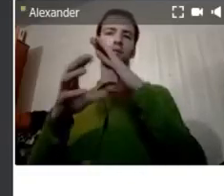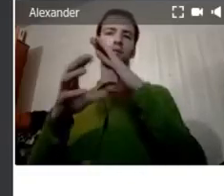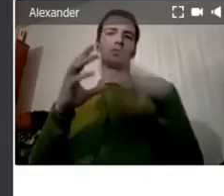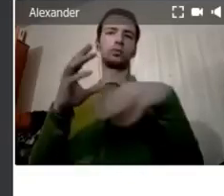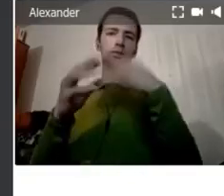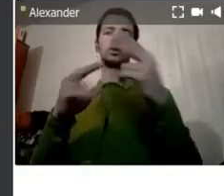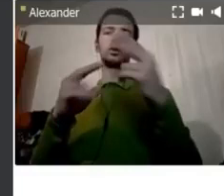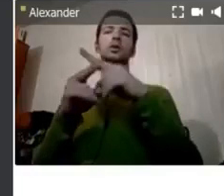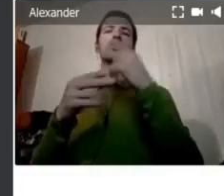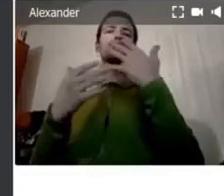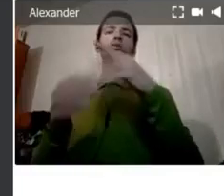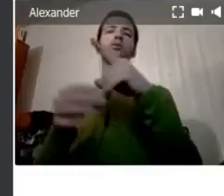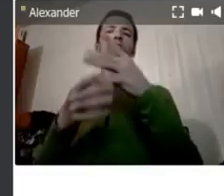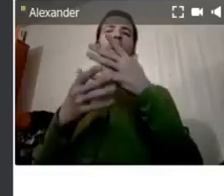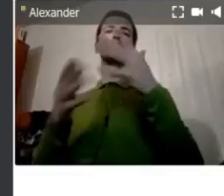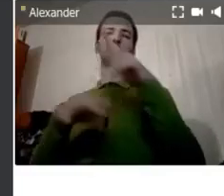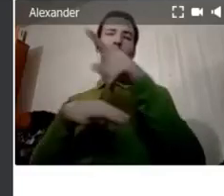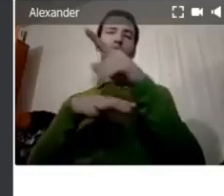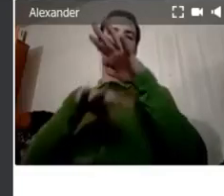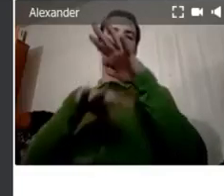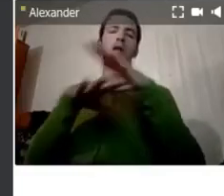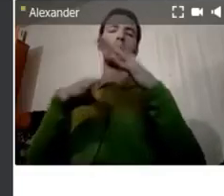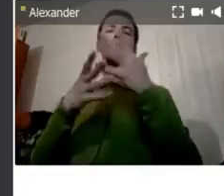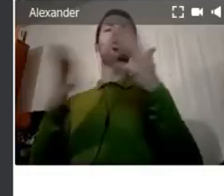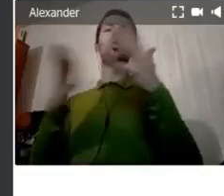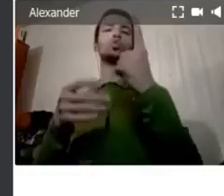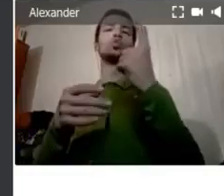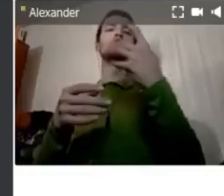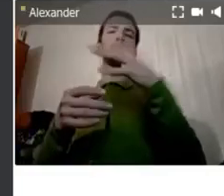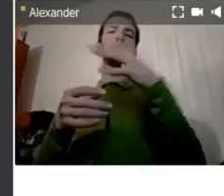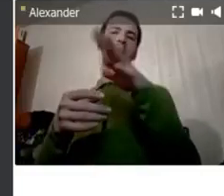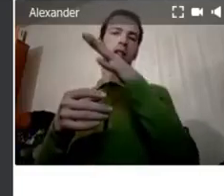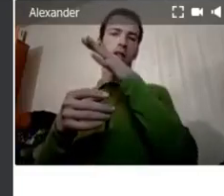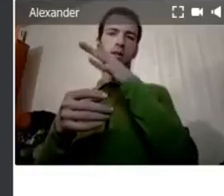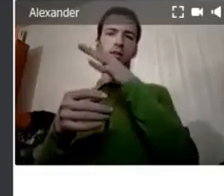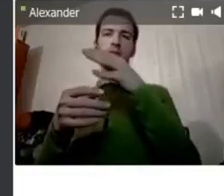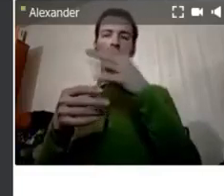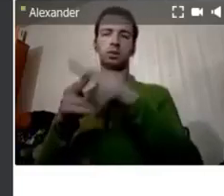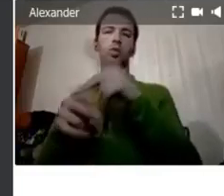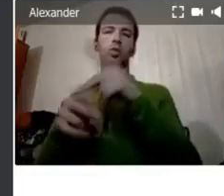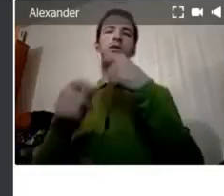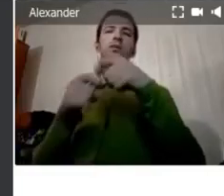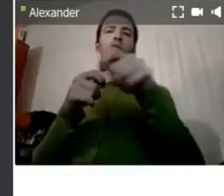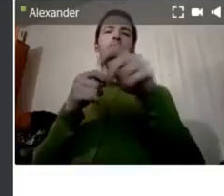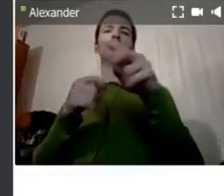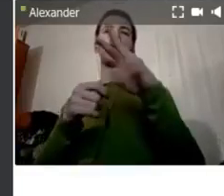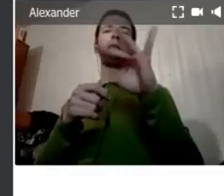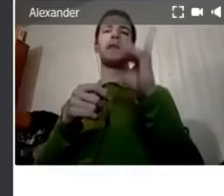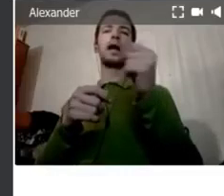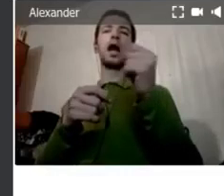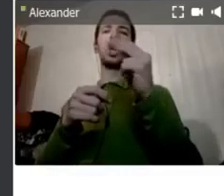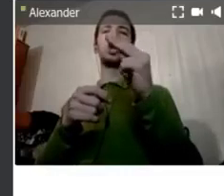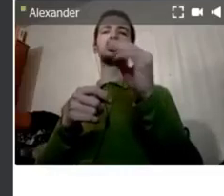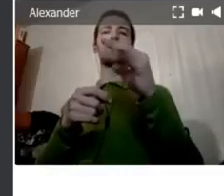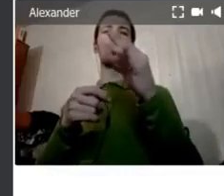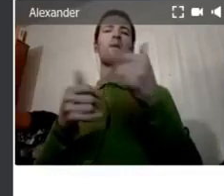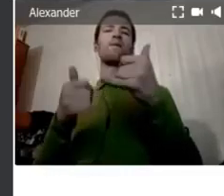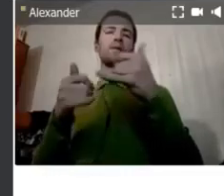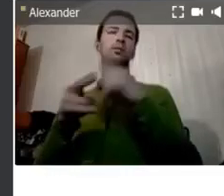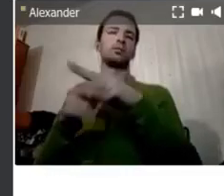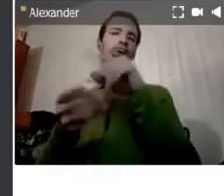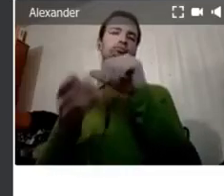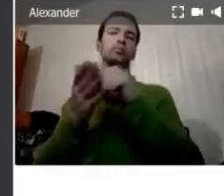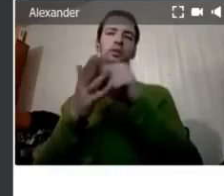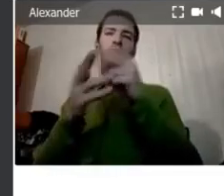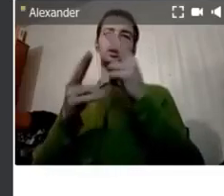чемпионов, там прямо на рекламном щите постоянно Сантандер банк, Сантандер банк, Сантандер банк. То есть это очень солидный банк,